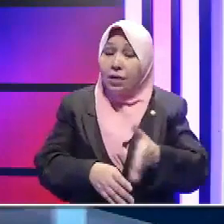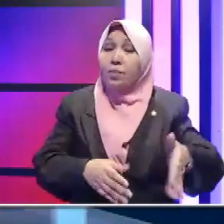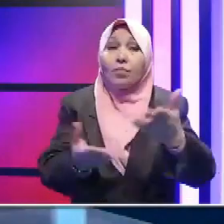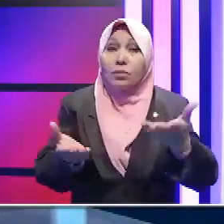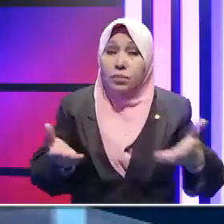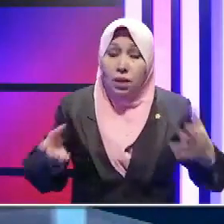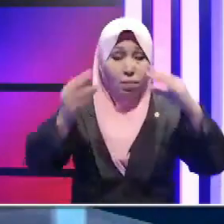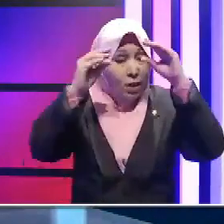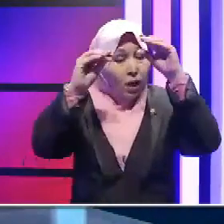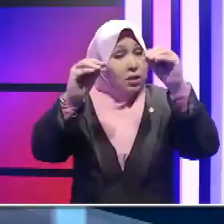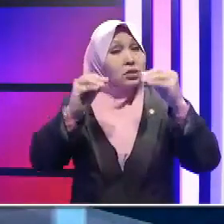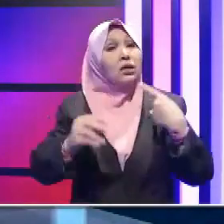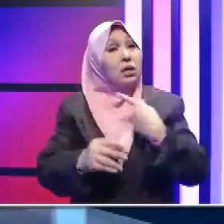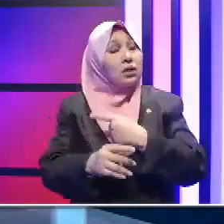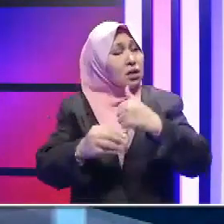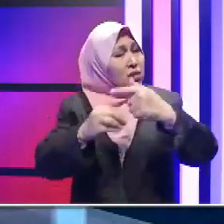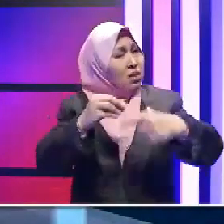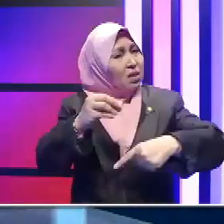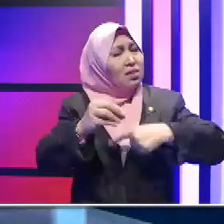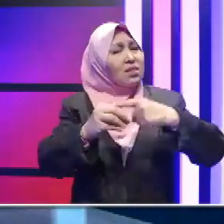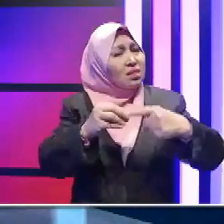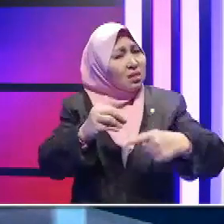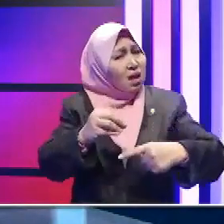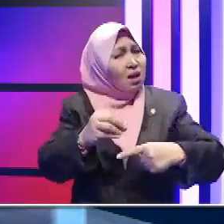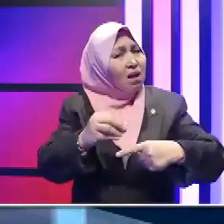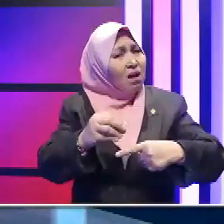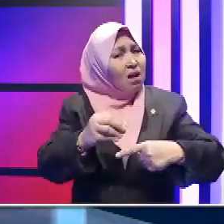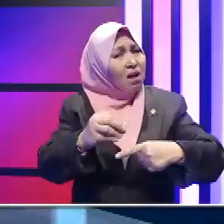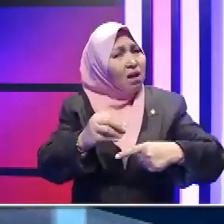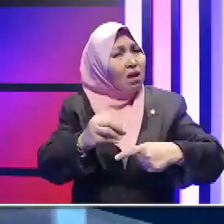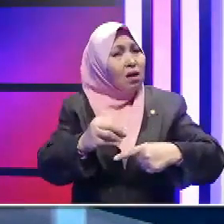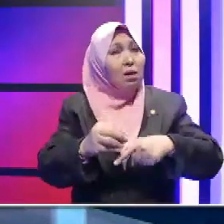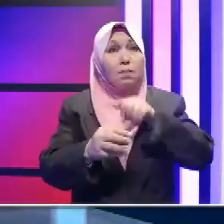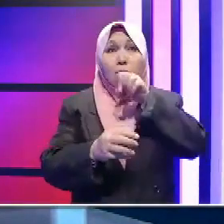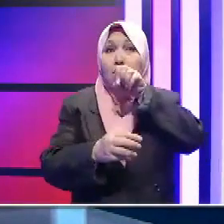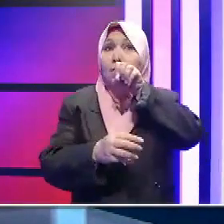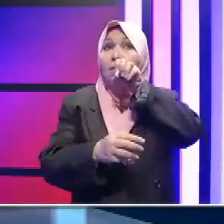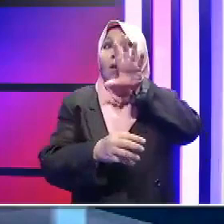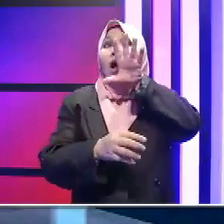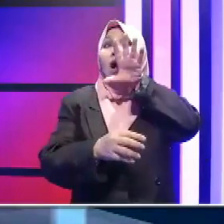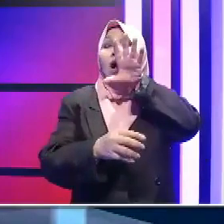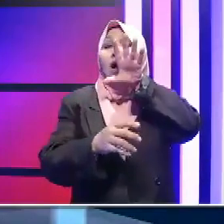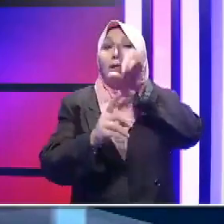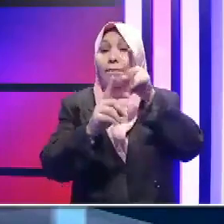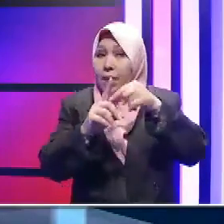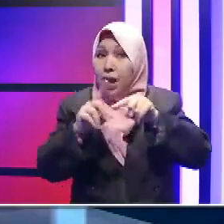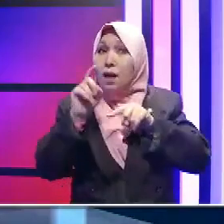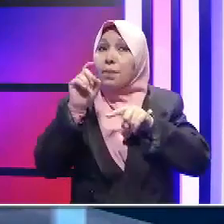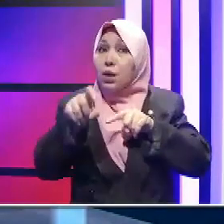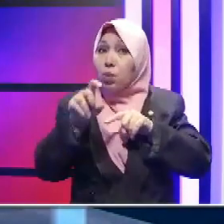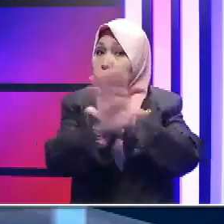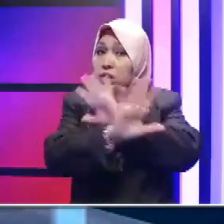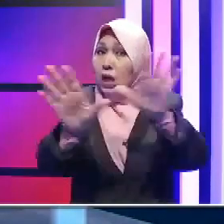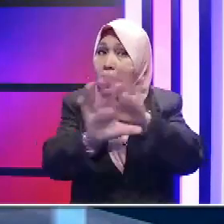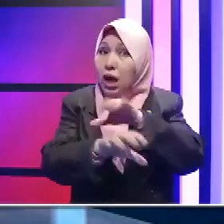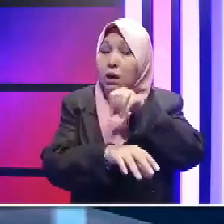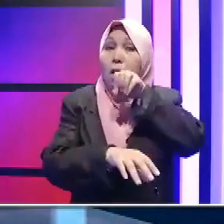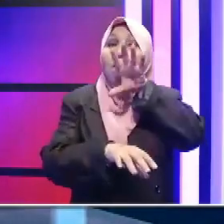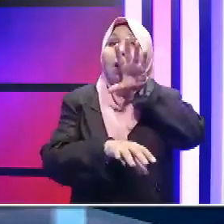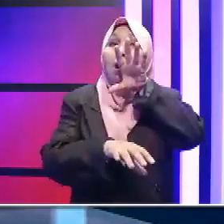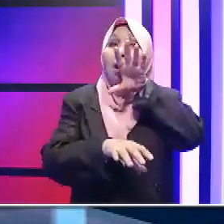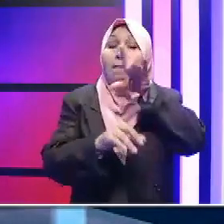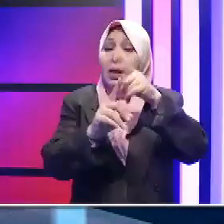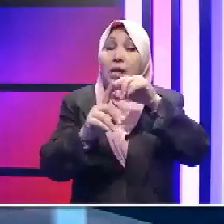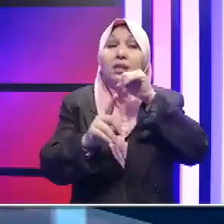mengajak kita sesuatu tentang buka mulutmu Bila perlu jangan buka mulut bila